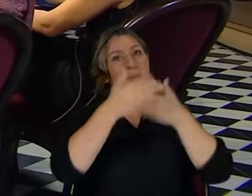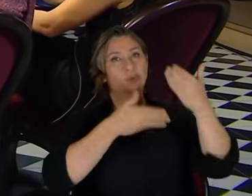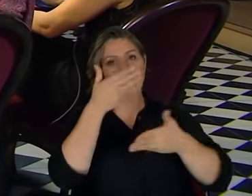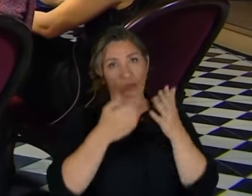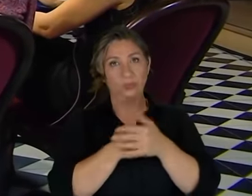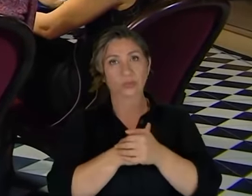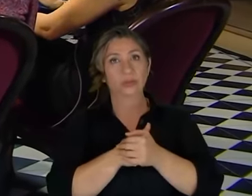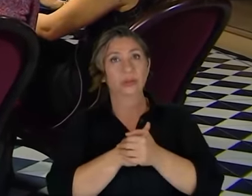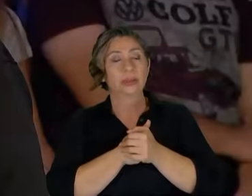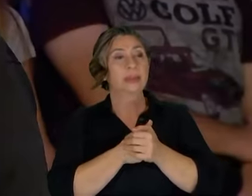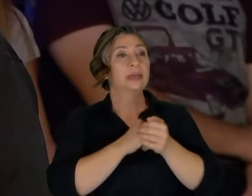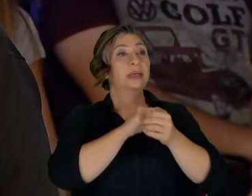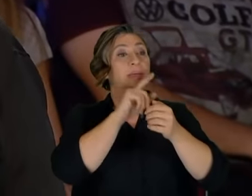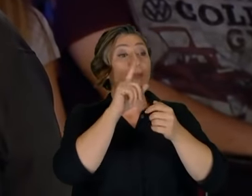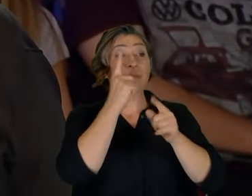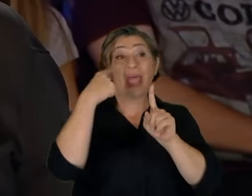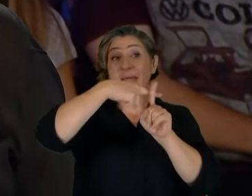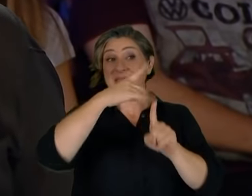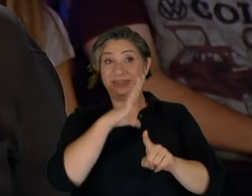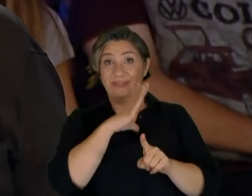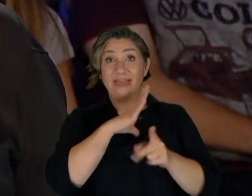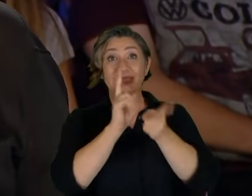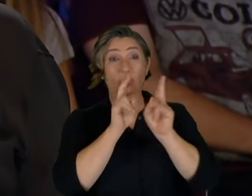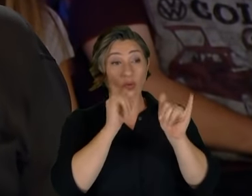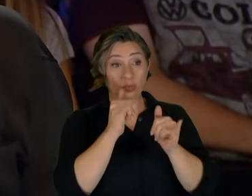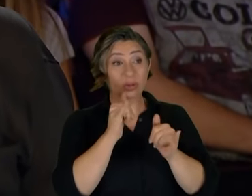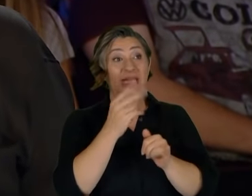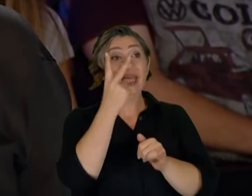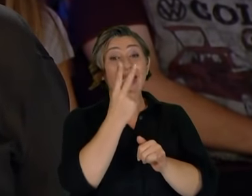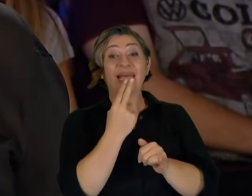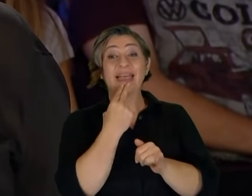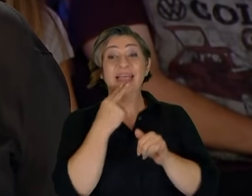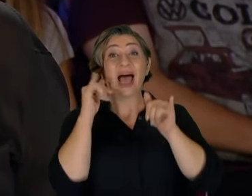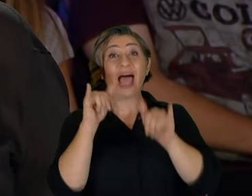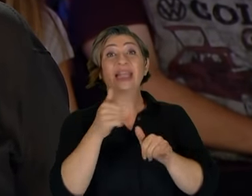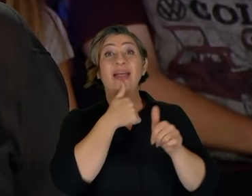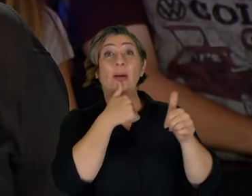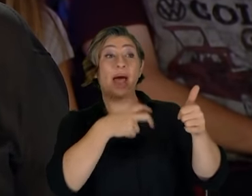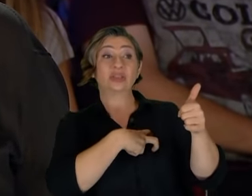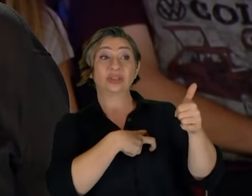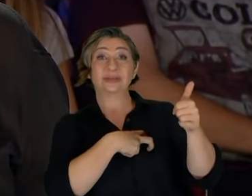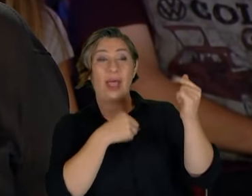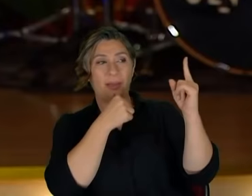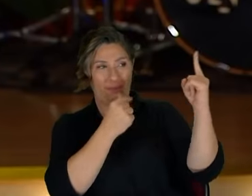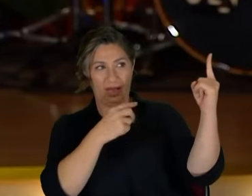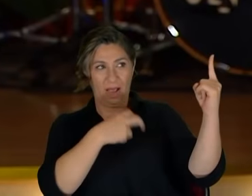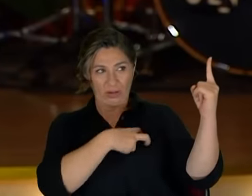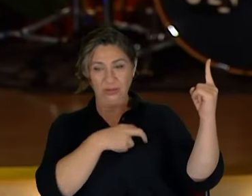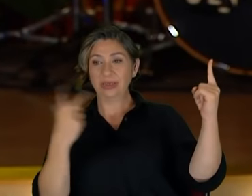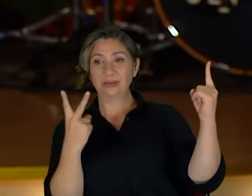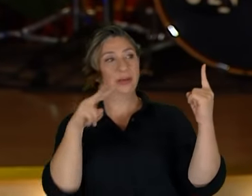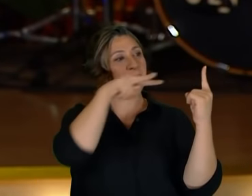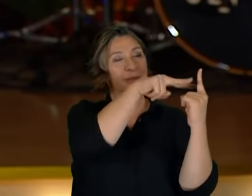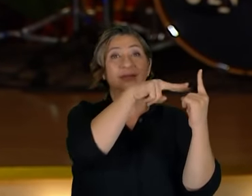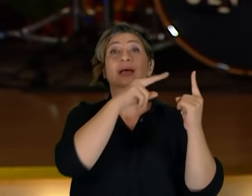anlatıyoruz. Bir de bir ayrıcalığı daha var oyunumuzun. İki kadın da aynı adama aşık. Ha.